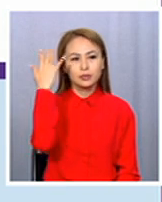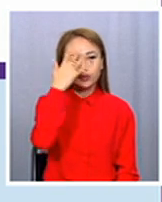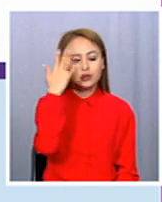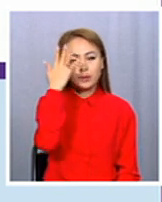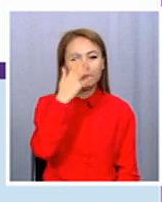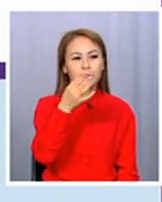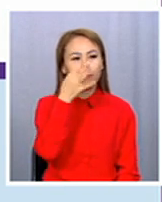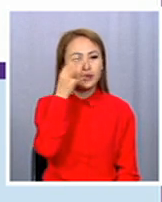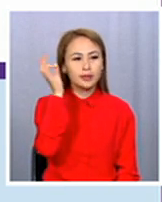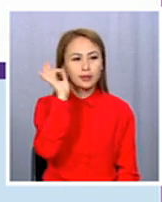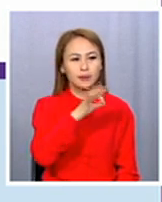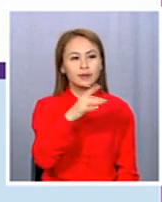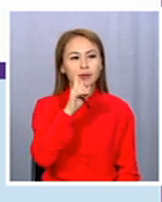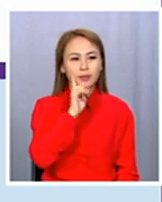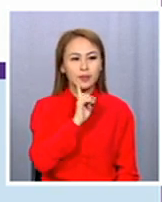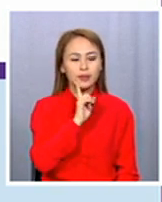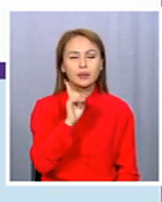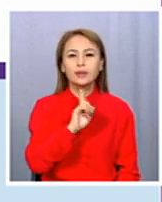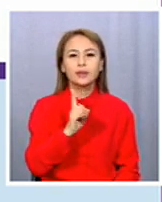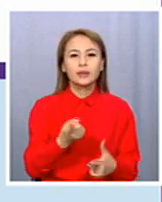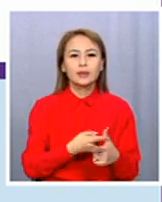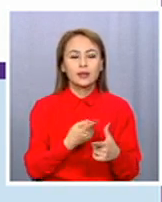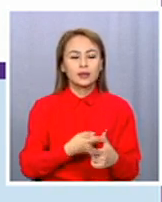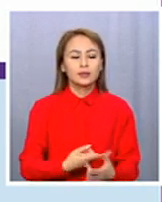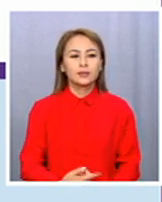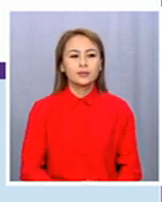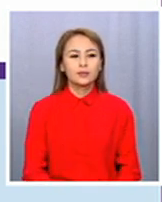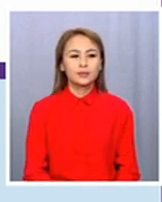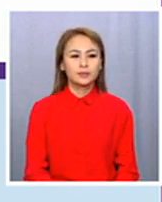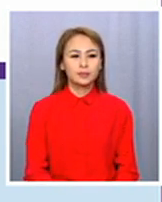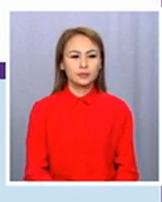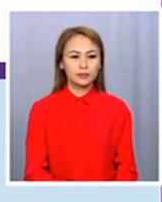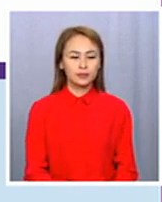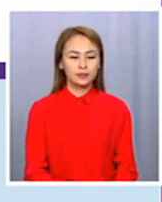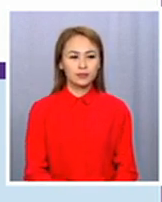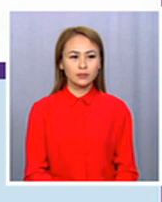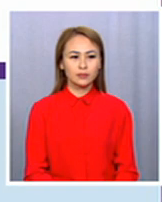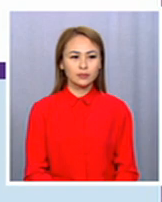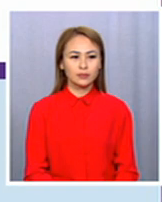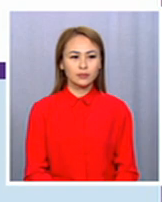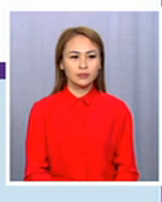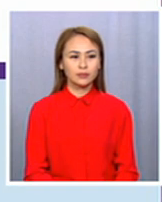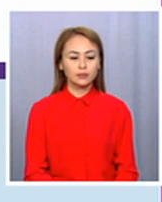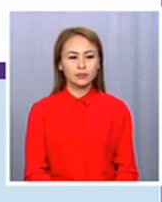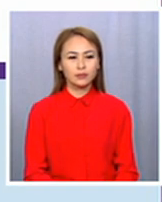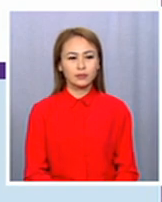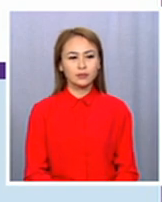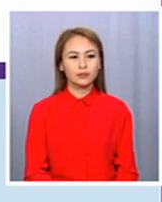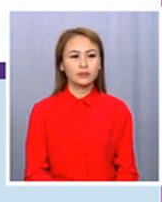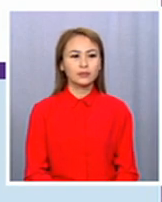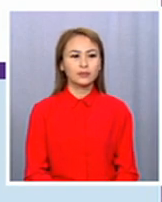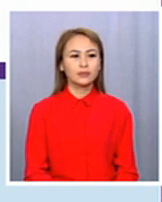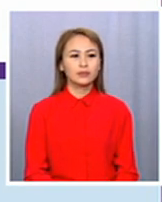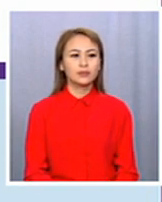ішер, бал тәтір дәмі ненің нәрі? Қане, шешуін ойланып